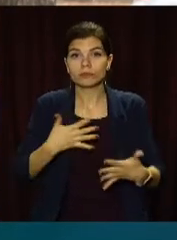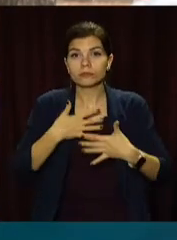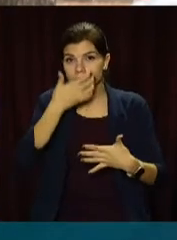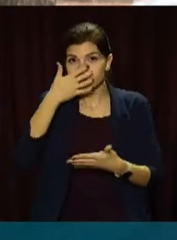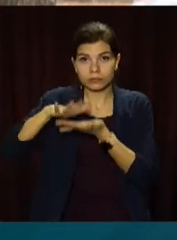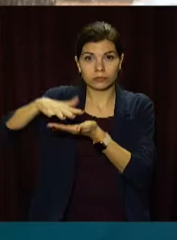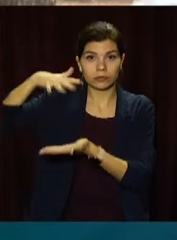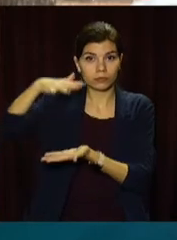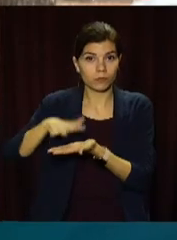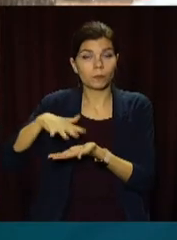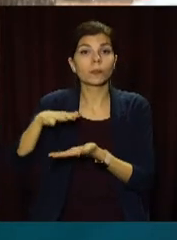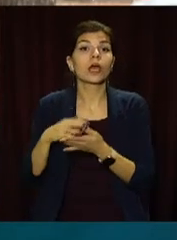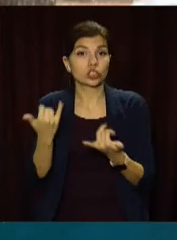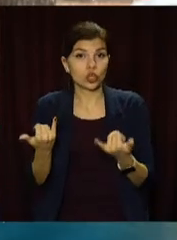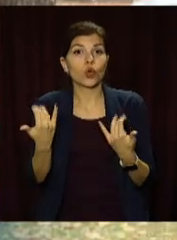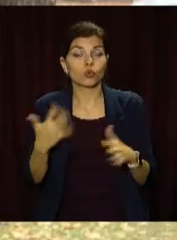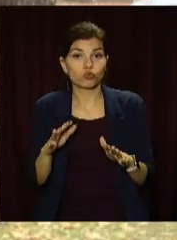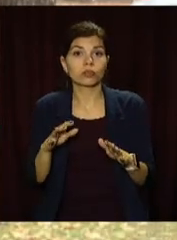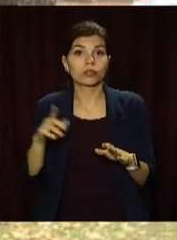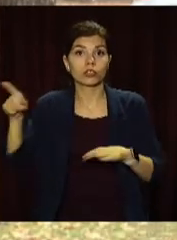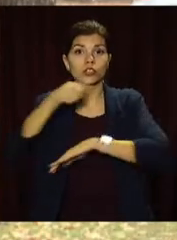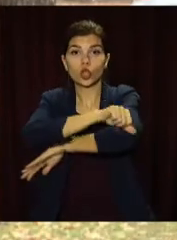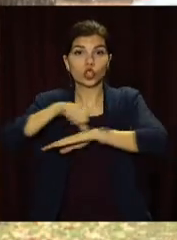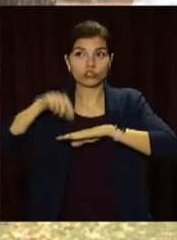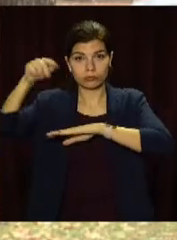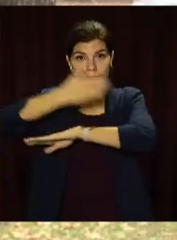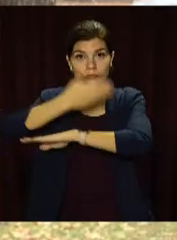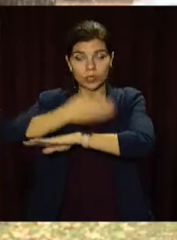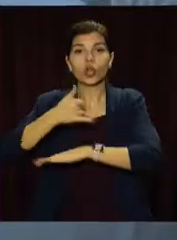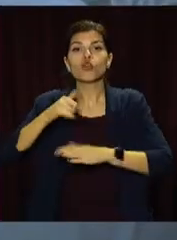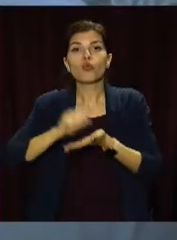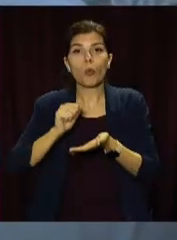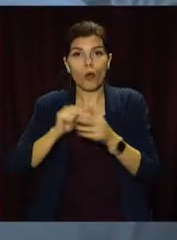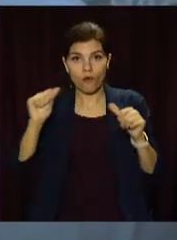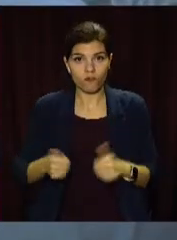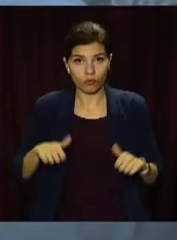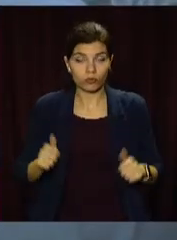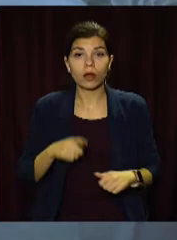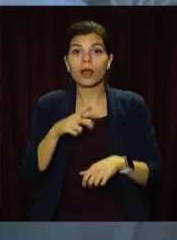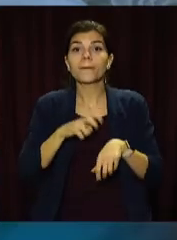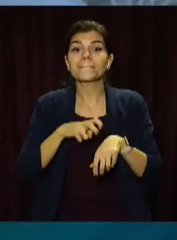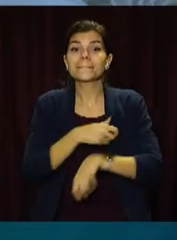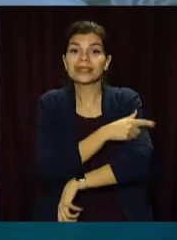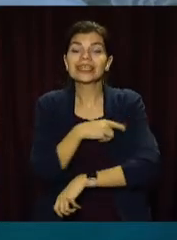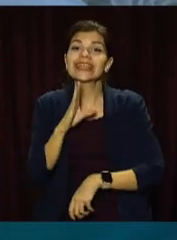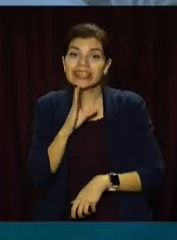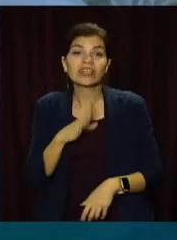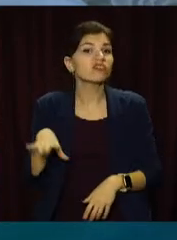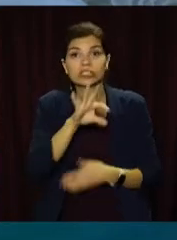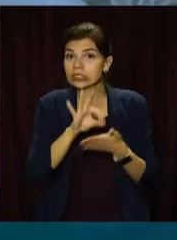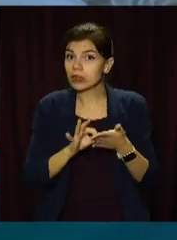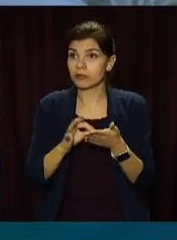концентраторів. Зараз вони вже на митниці і оформлюються відповідні документи. Є персонал, дівчатки, всі одразу